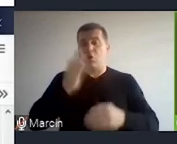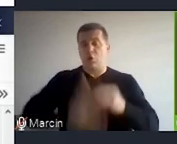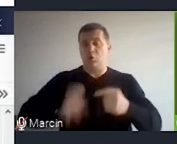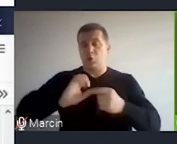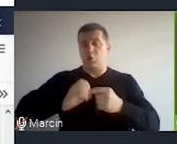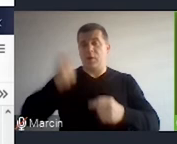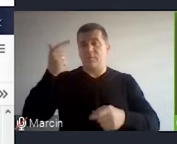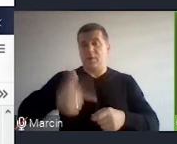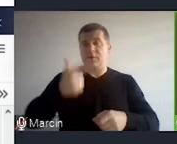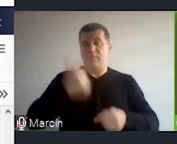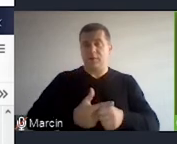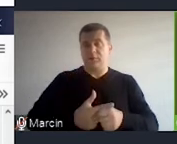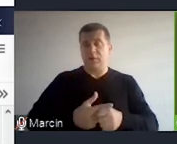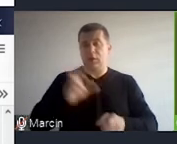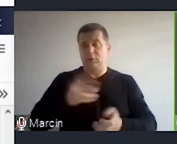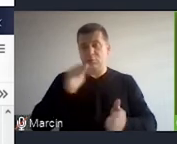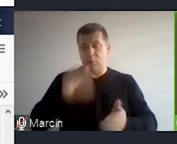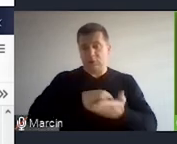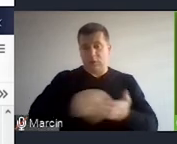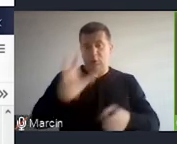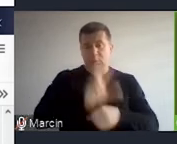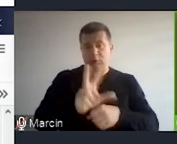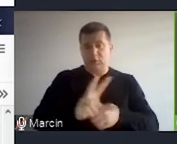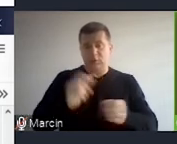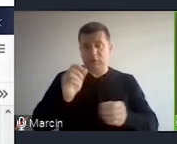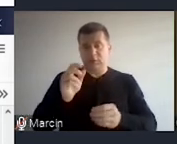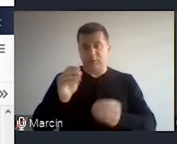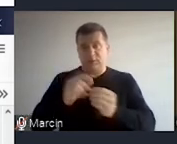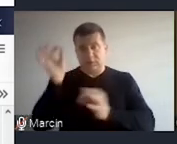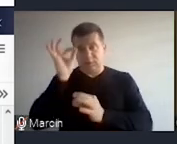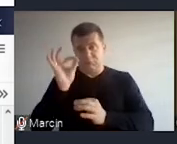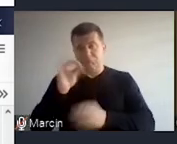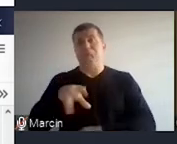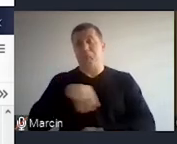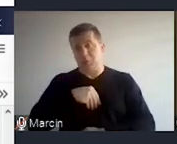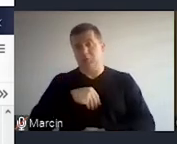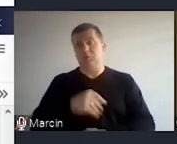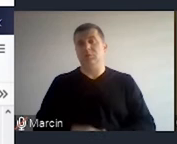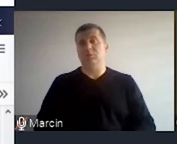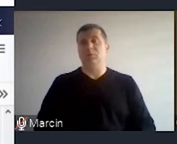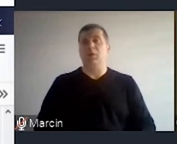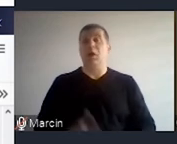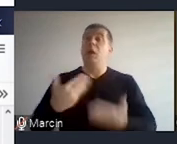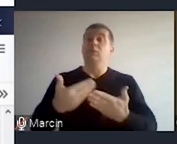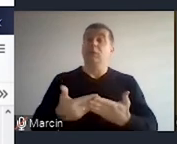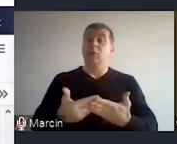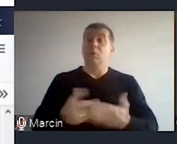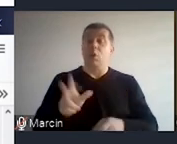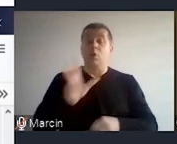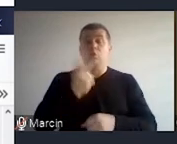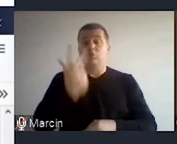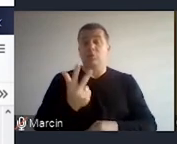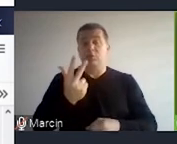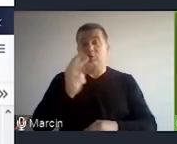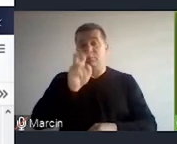grudniu 2020, czy ja mogę zapłacić trzynastkę w styczniu? Mogę. A dlaczego? Bo w trzecim